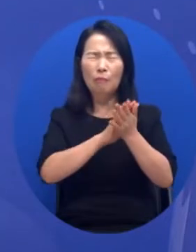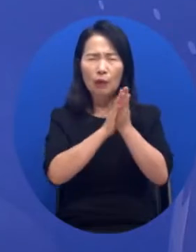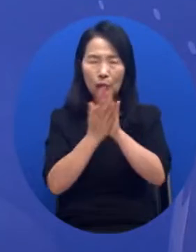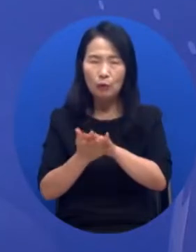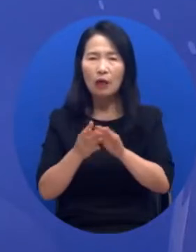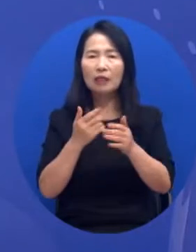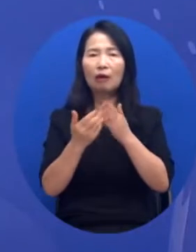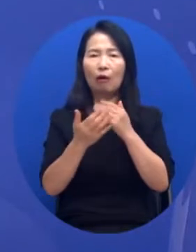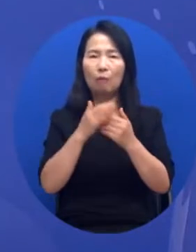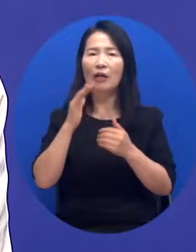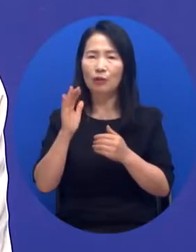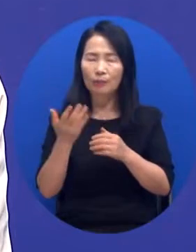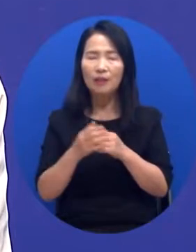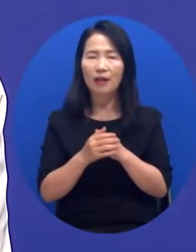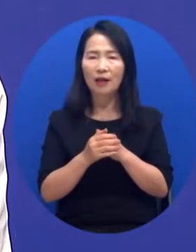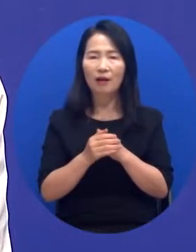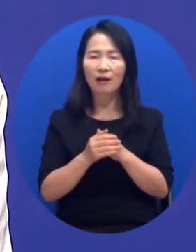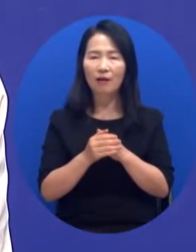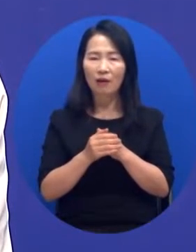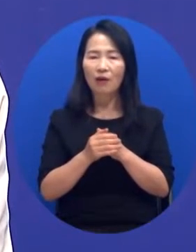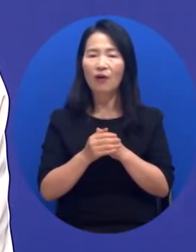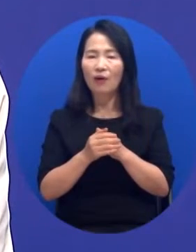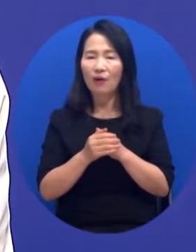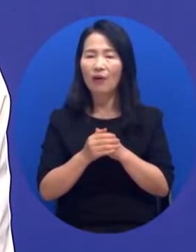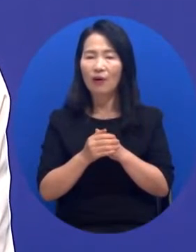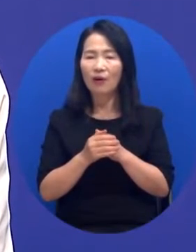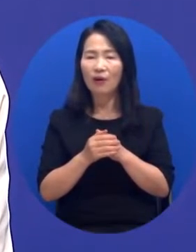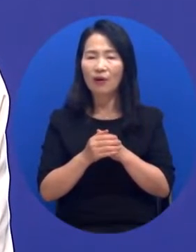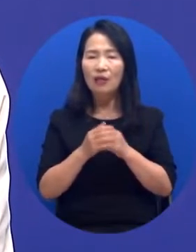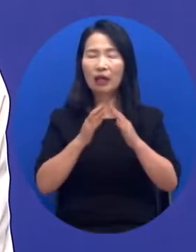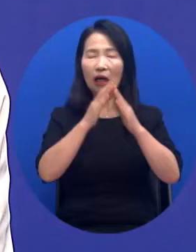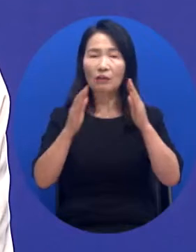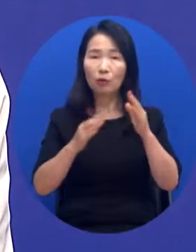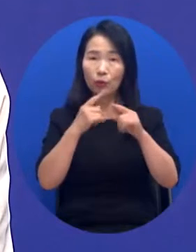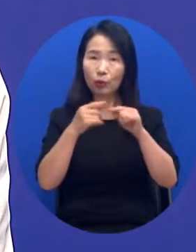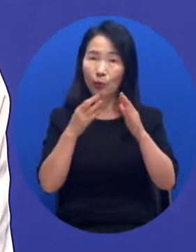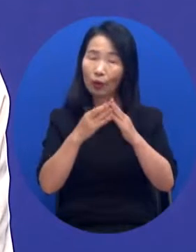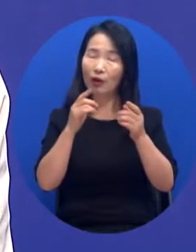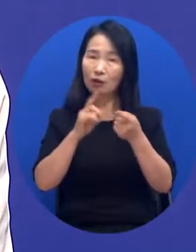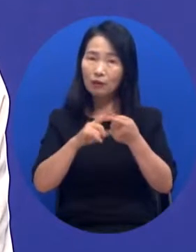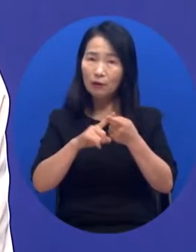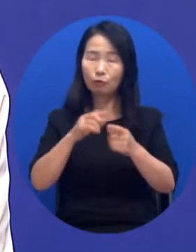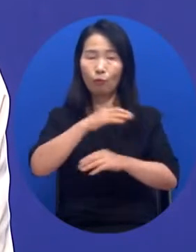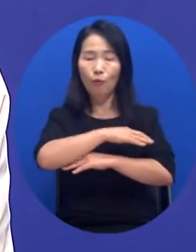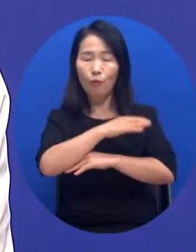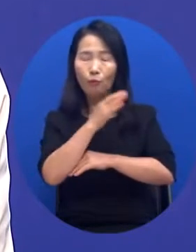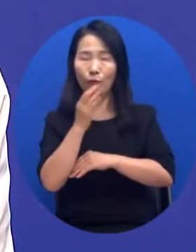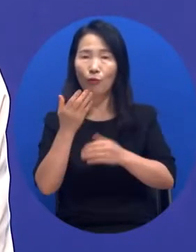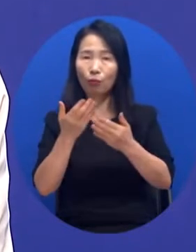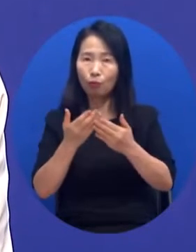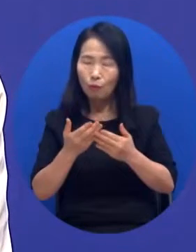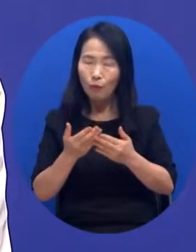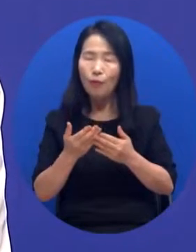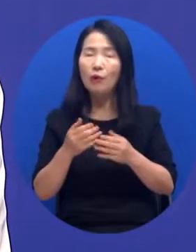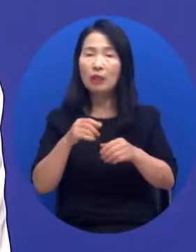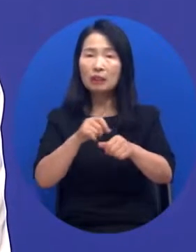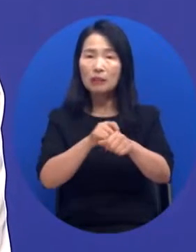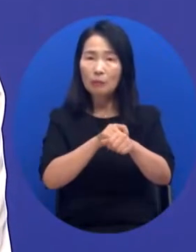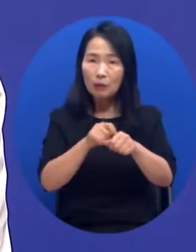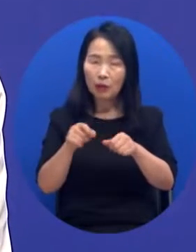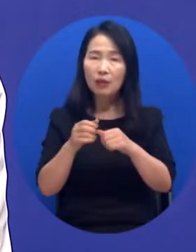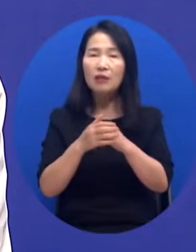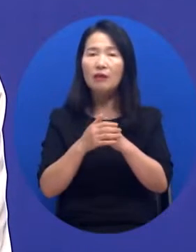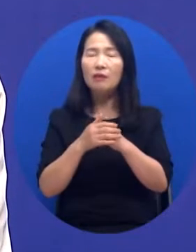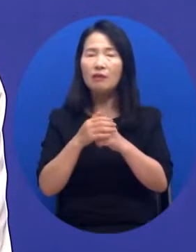네, 그렇군요. 예, 알겠습니다. 지금 이제 가정교회에 대해서 많은 것들을 이제 설명을 해주셨는데, 특히 이 점에 좀